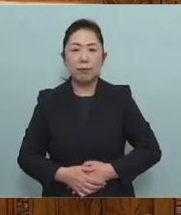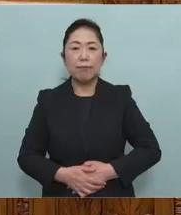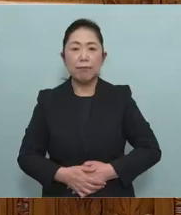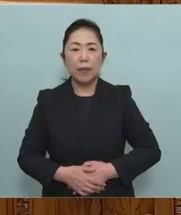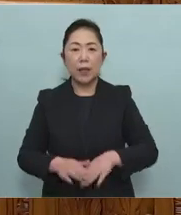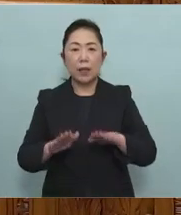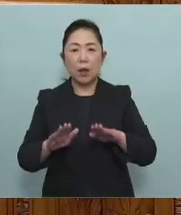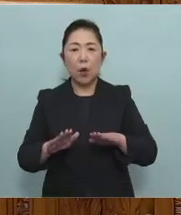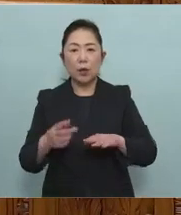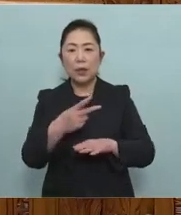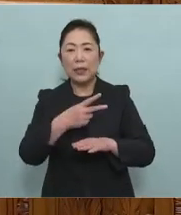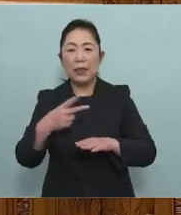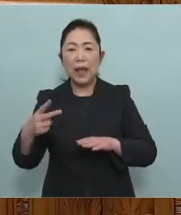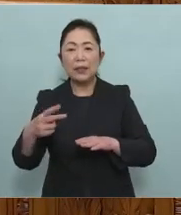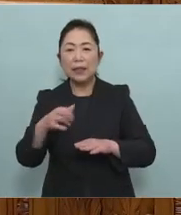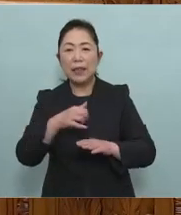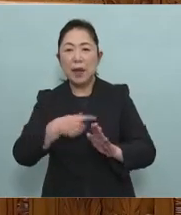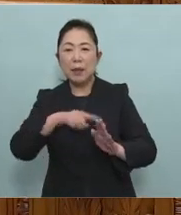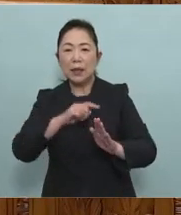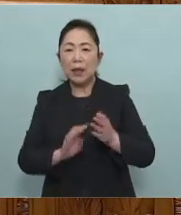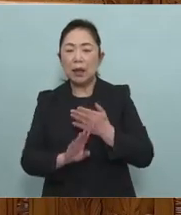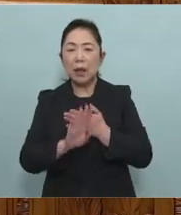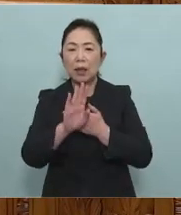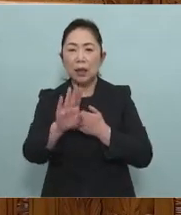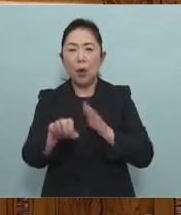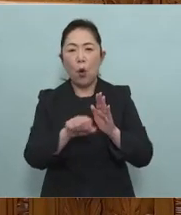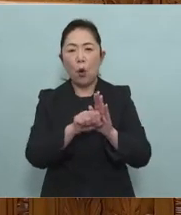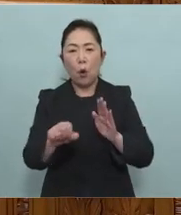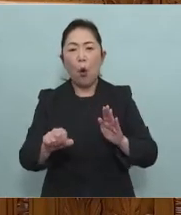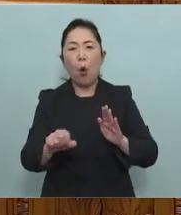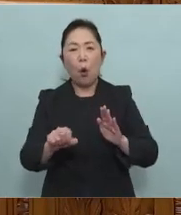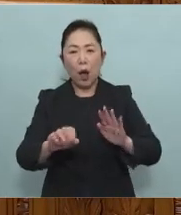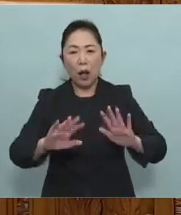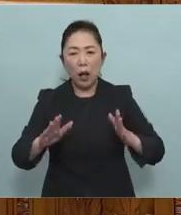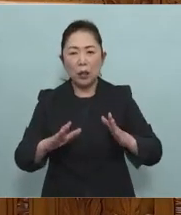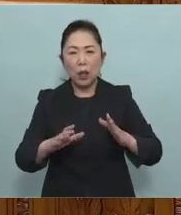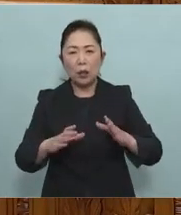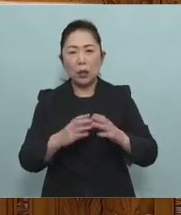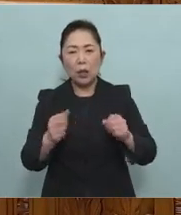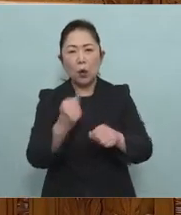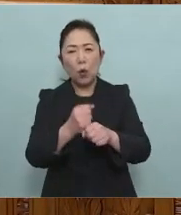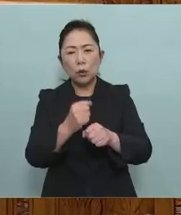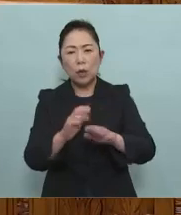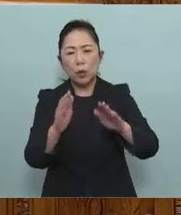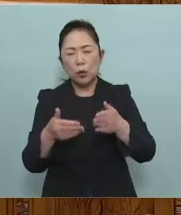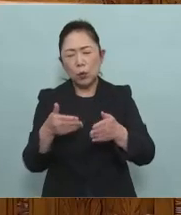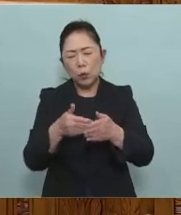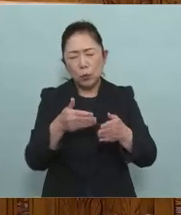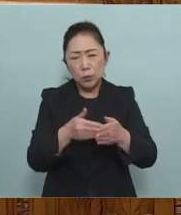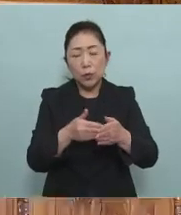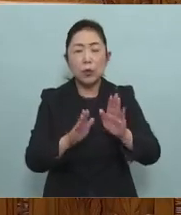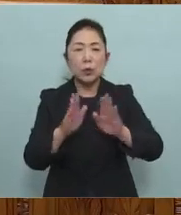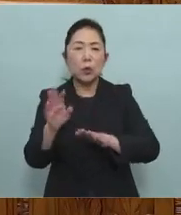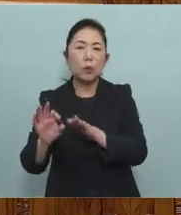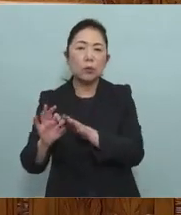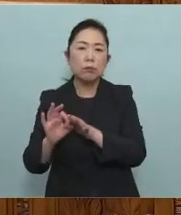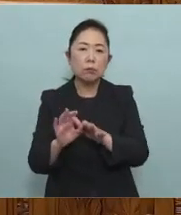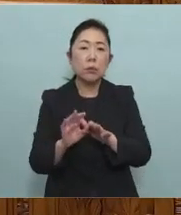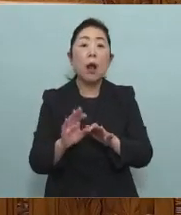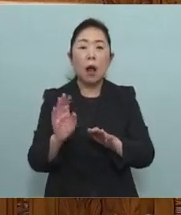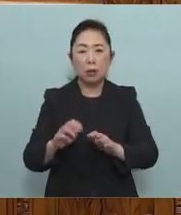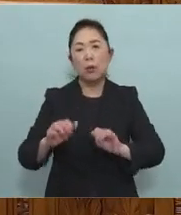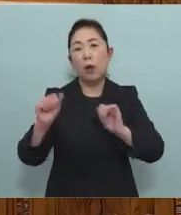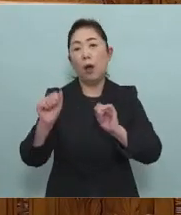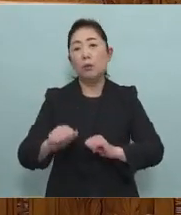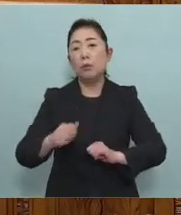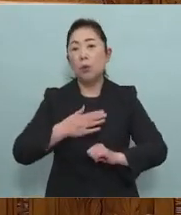今日、第二次安倍政権以降の我が国が有効な手立てもなく、国難とも言うべき事態に直面していることには同意します。